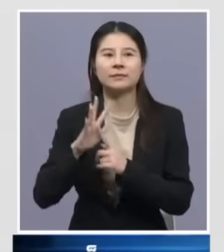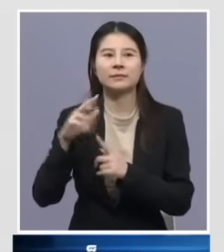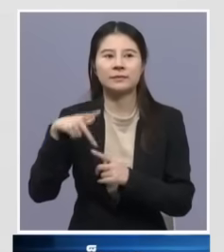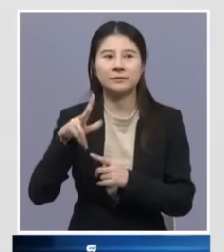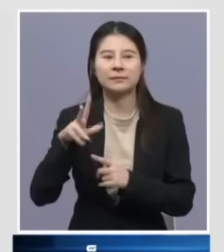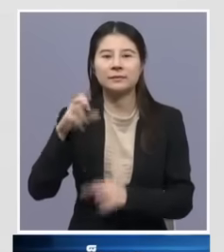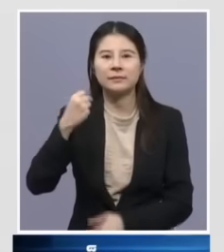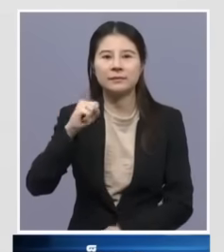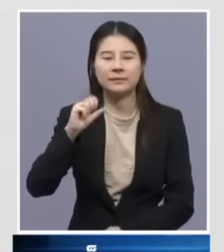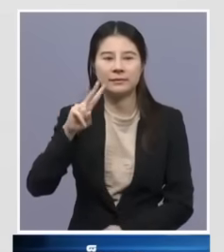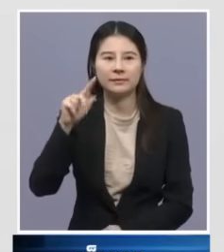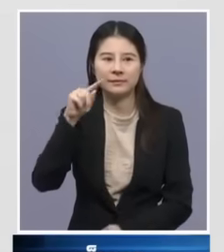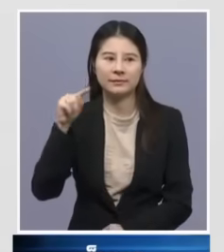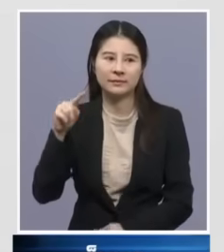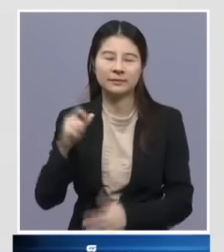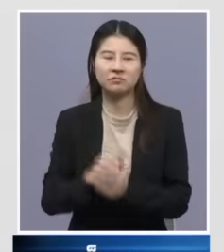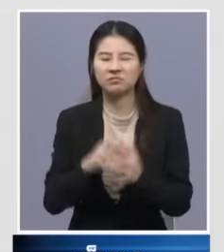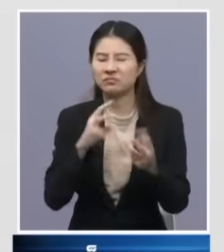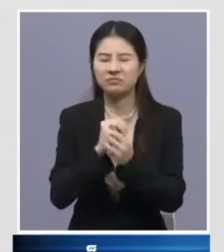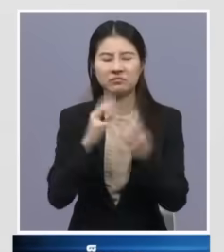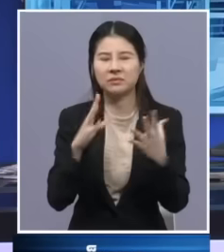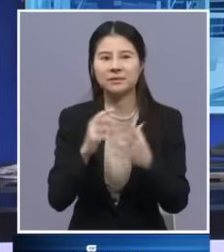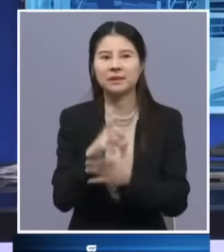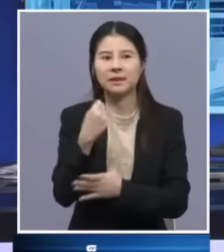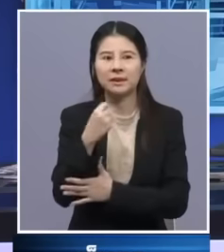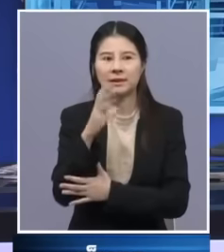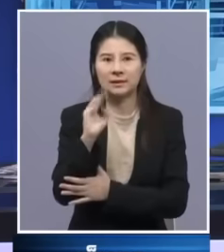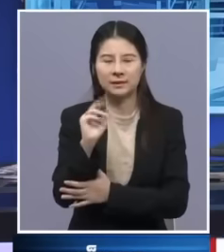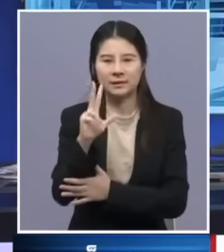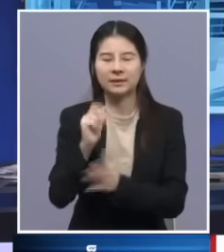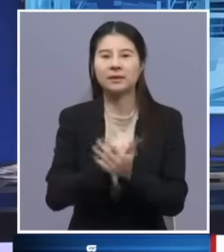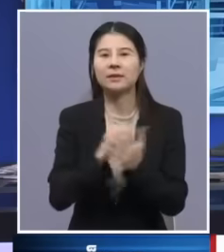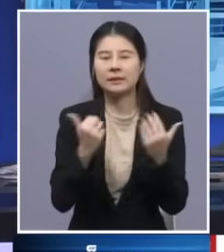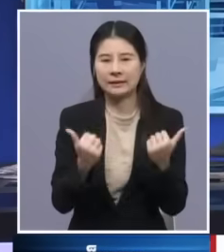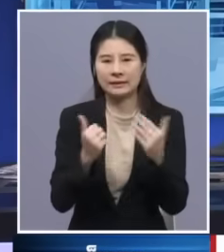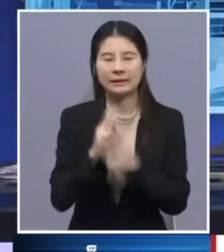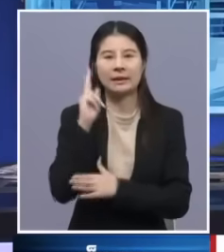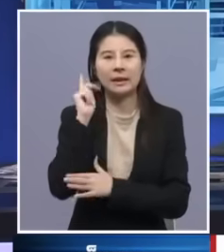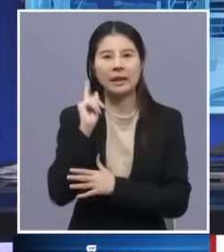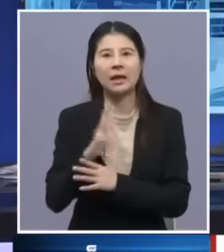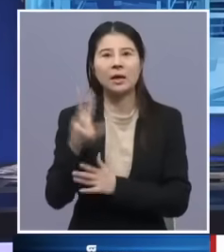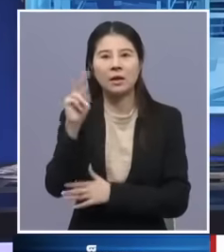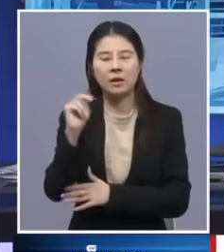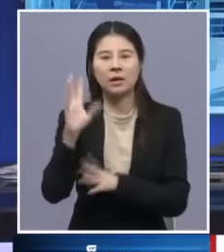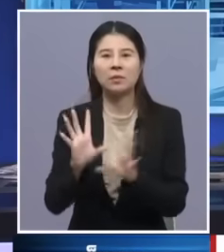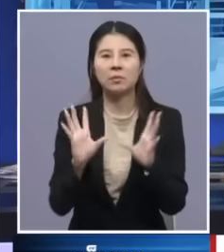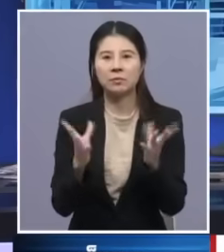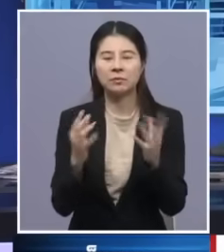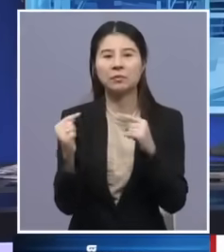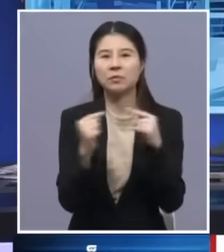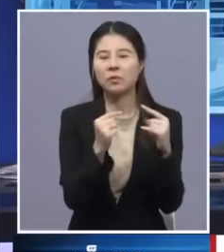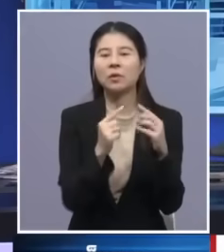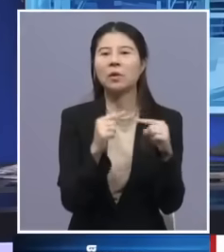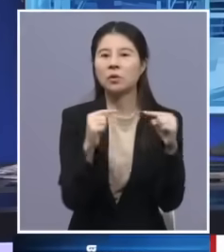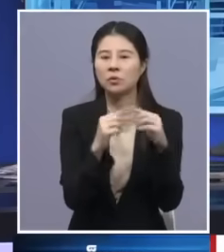ก็เยอะเหมือนกันนะ 43% นะคะ รอติดตามวันที่9ธันวาคมนะครับนี่คือทั้งหมดของเก็บตกจากเนชั่นนะครับรายการต่อไปรายการฐานทอล์ก